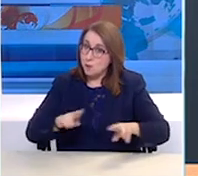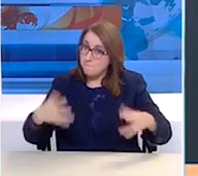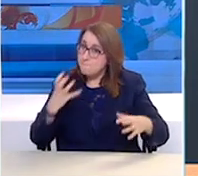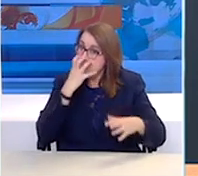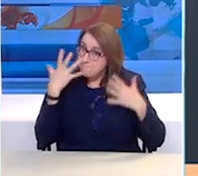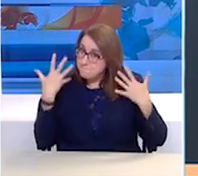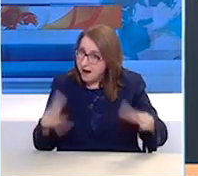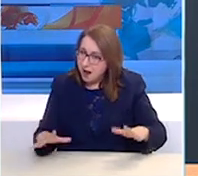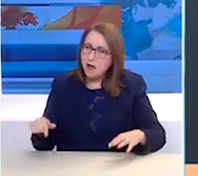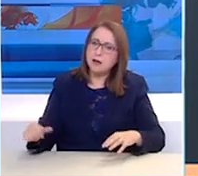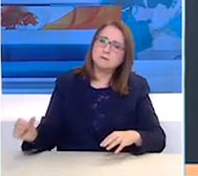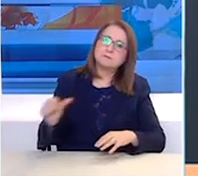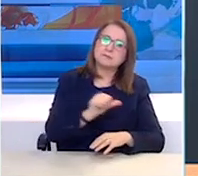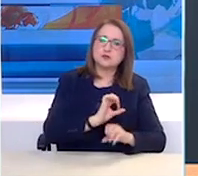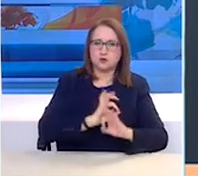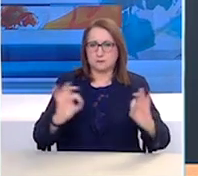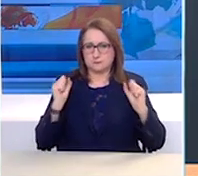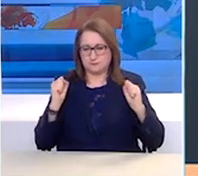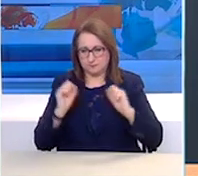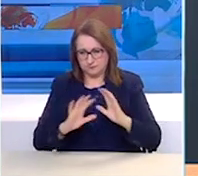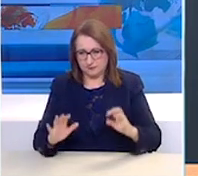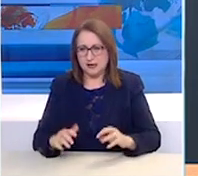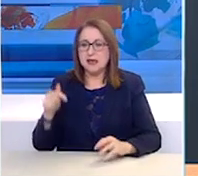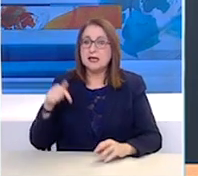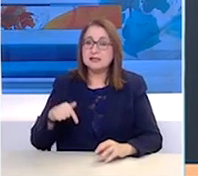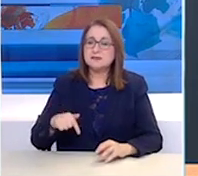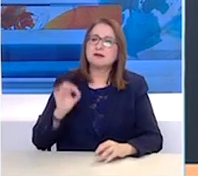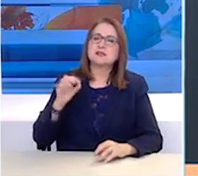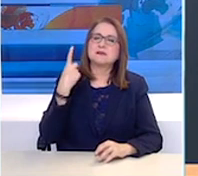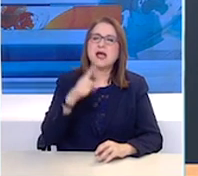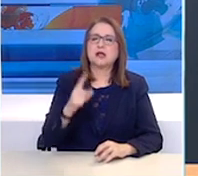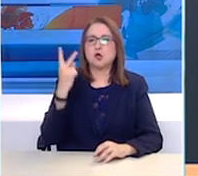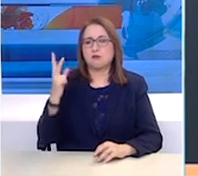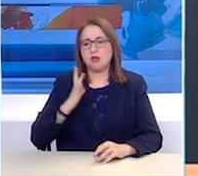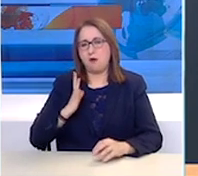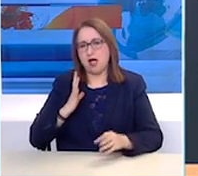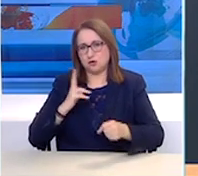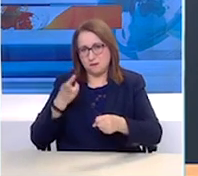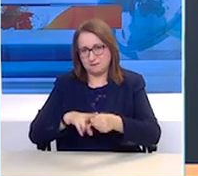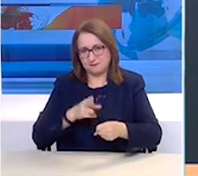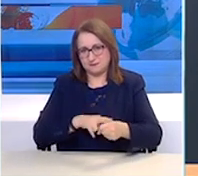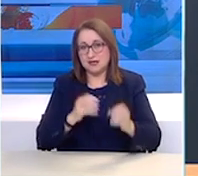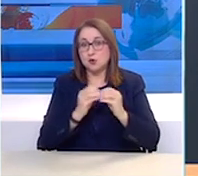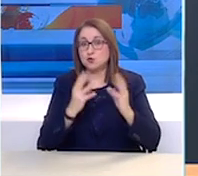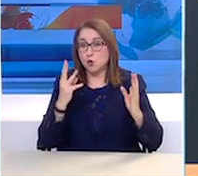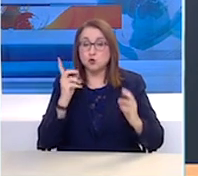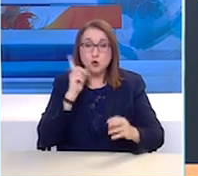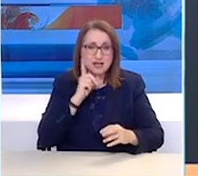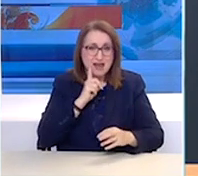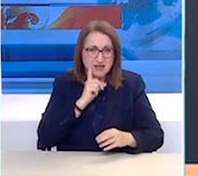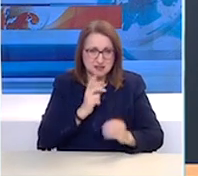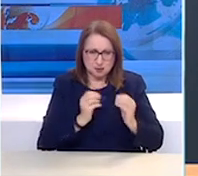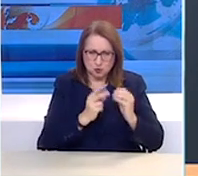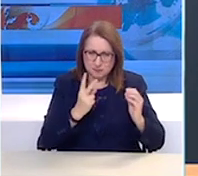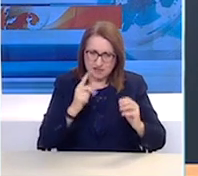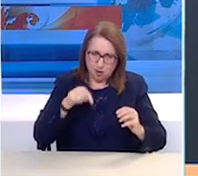καταγεγραμμένο θάνατο και 102 θανάτους συνολικά στη χώρα. 28 ήταν γυναίκες, το 27,5% και οι